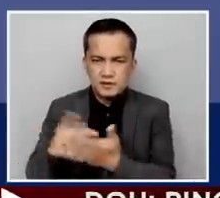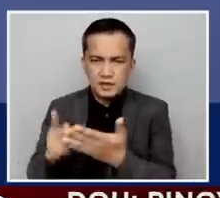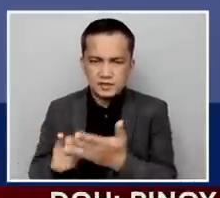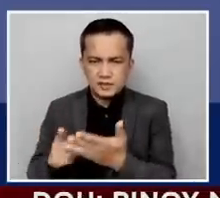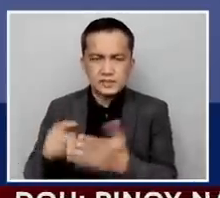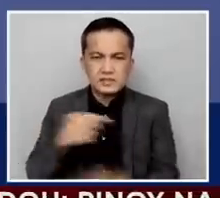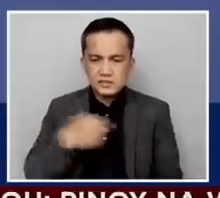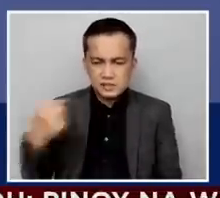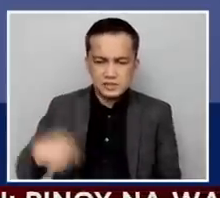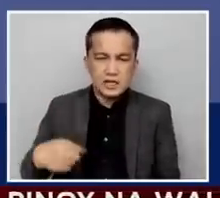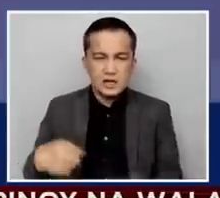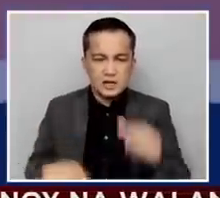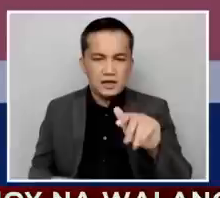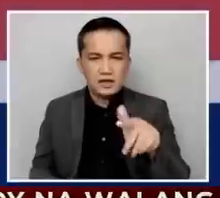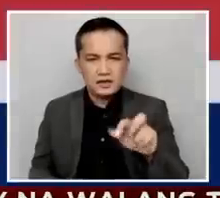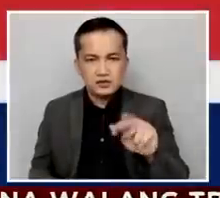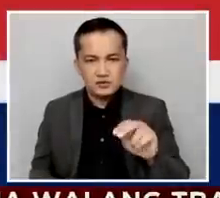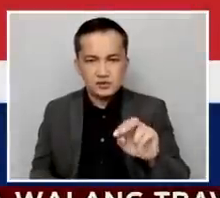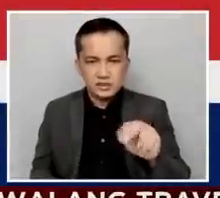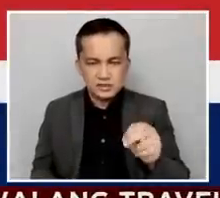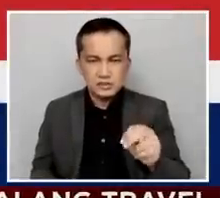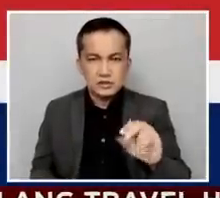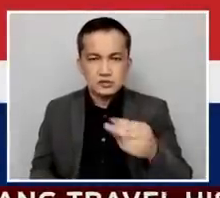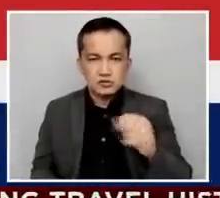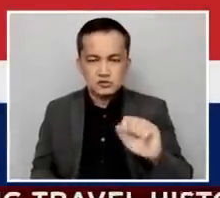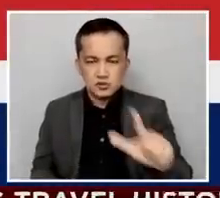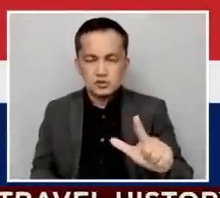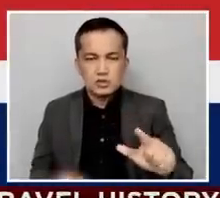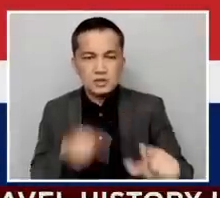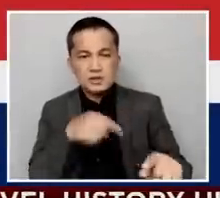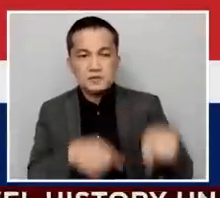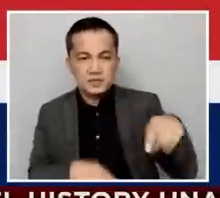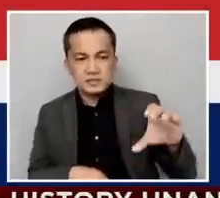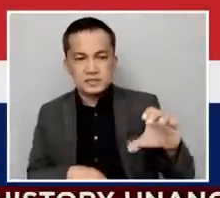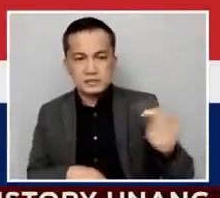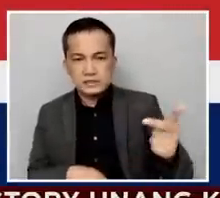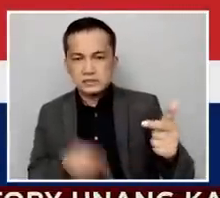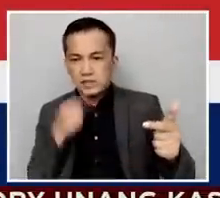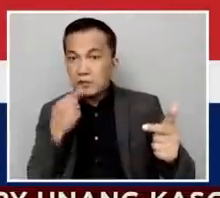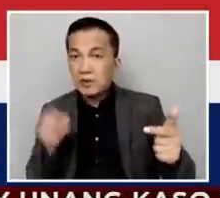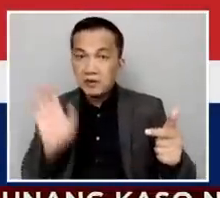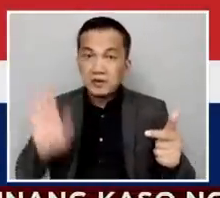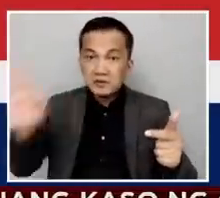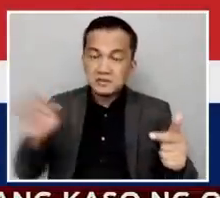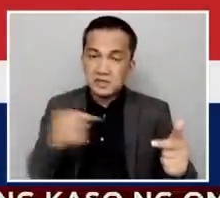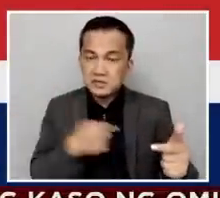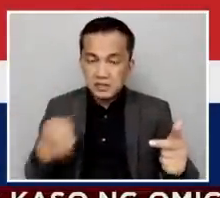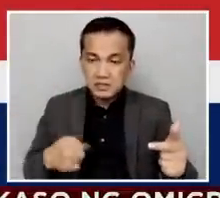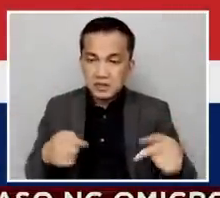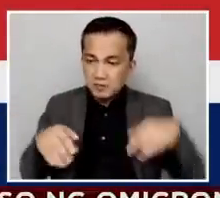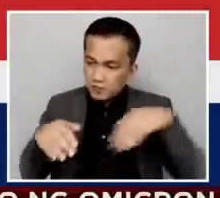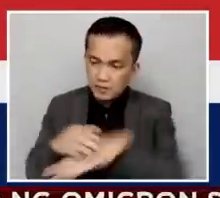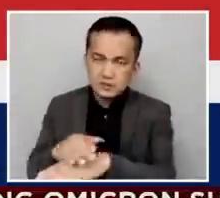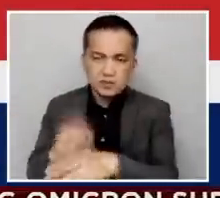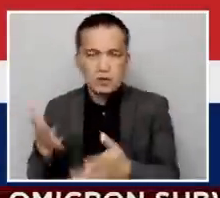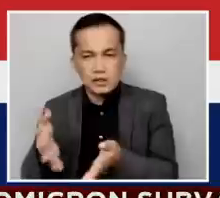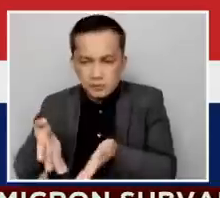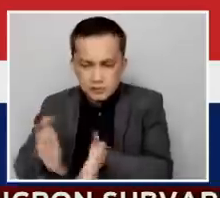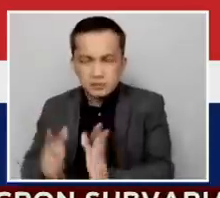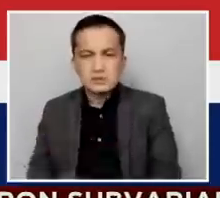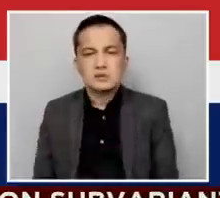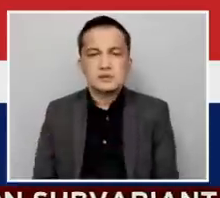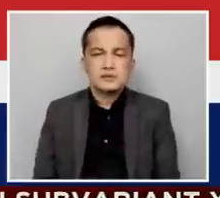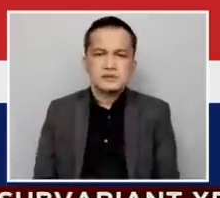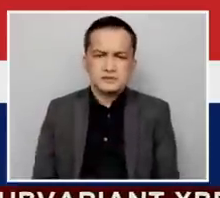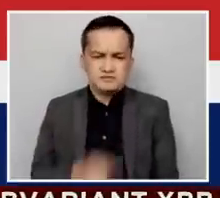ang Ayungin Shoal at ang Philippine Coast Guard pa umano ang nanghimasok sa loob ng kanilang teritoryo ng walang pahintulot,